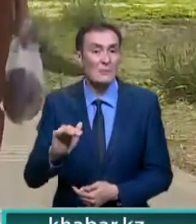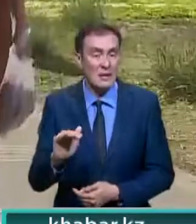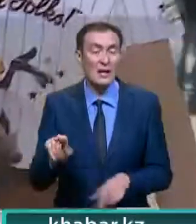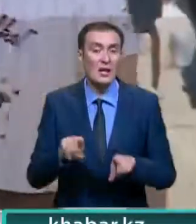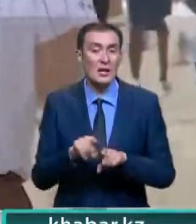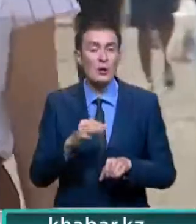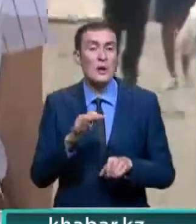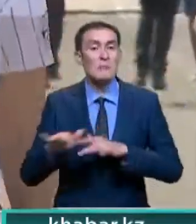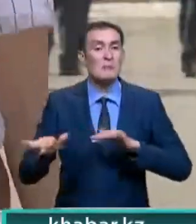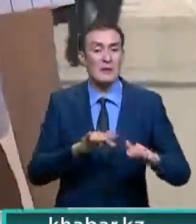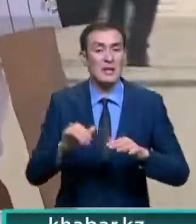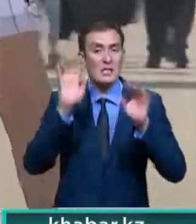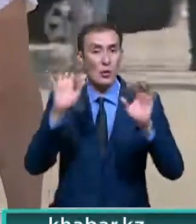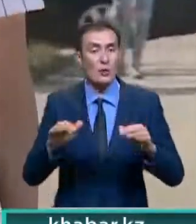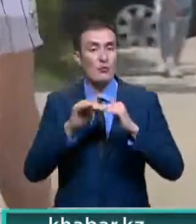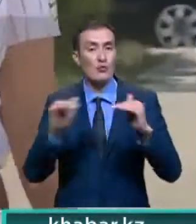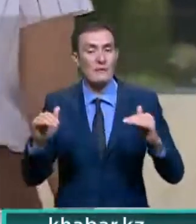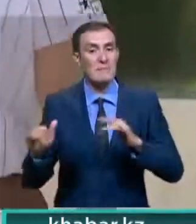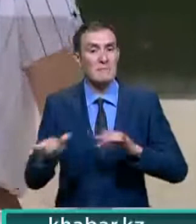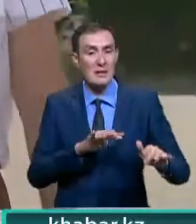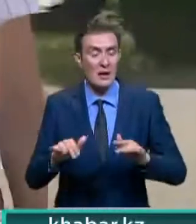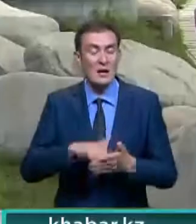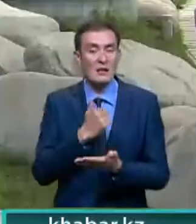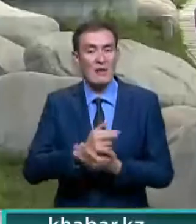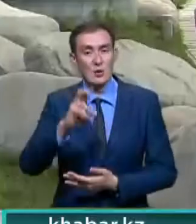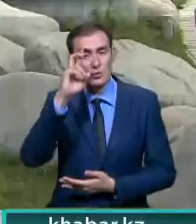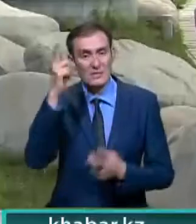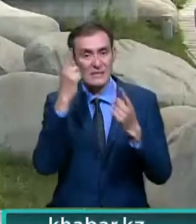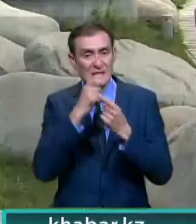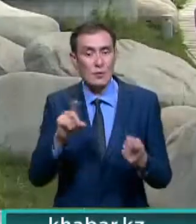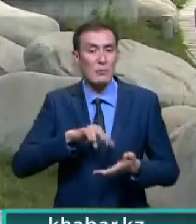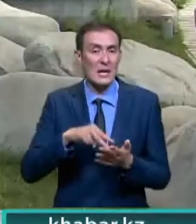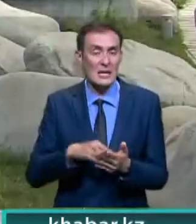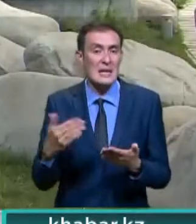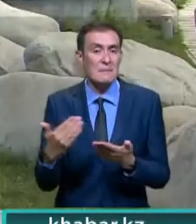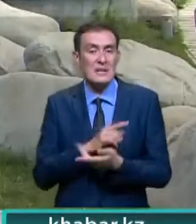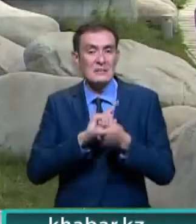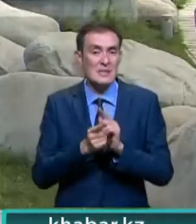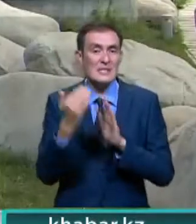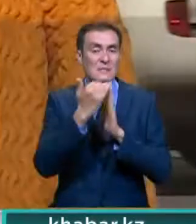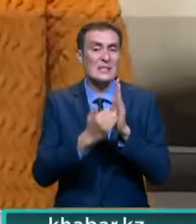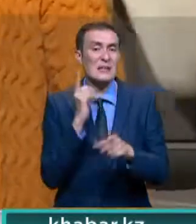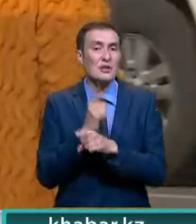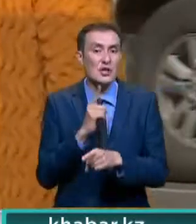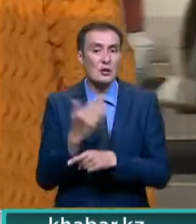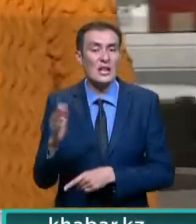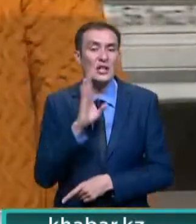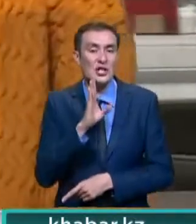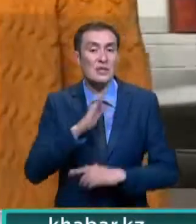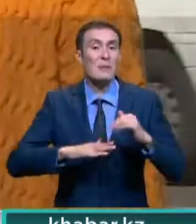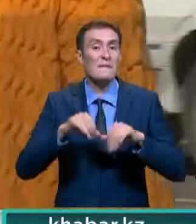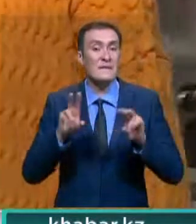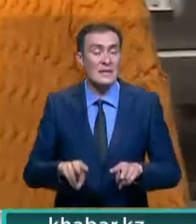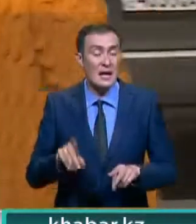о предпринимаемых на законодательном уровне мерах, глава государства заявил о намерении пересмотреть список запрещенных для женщин